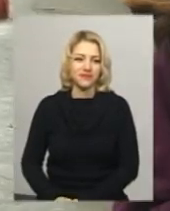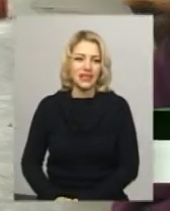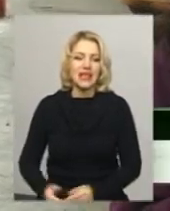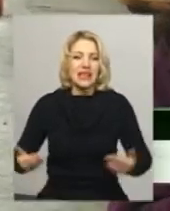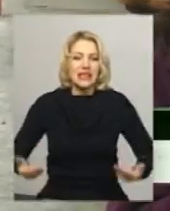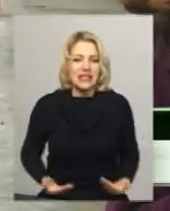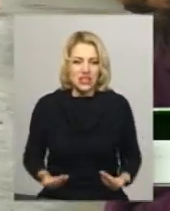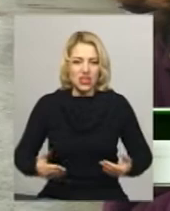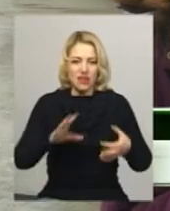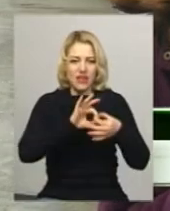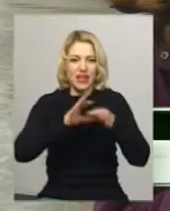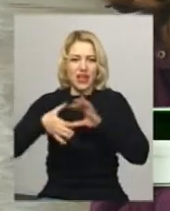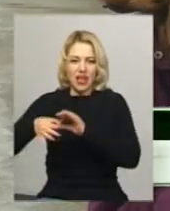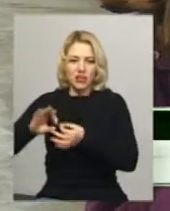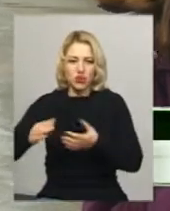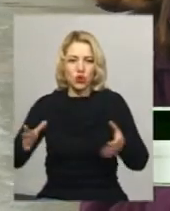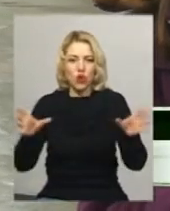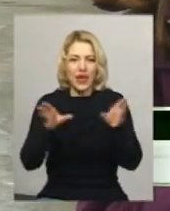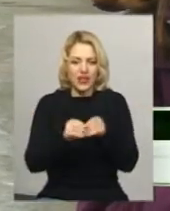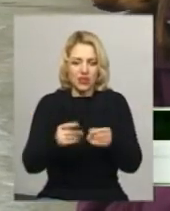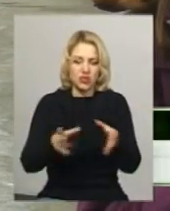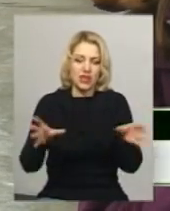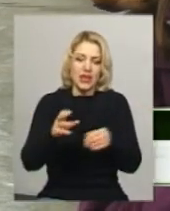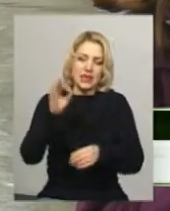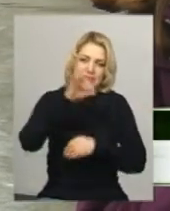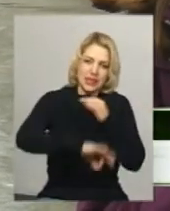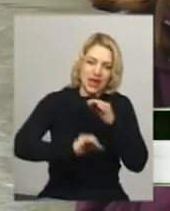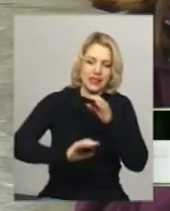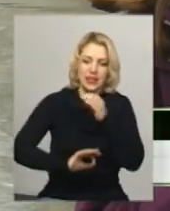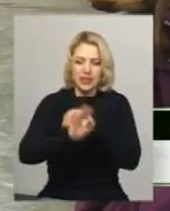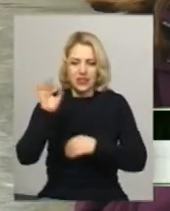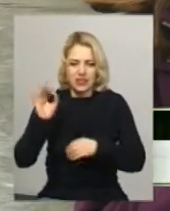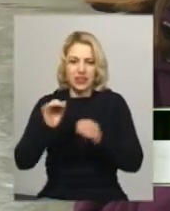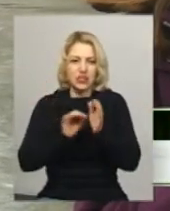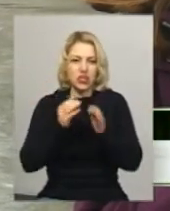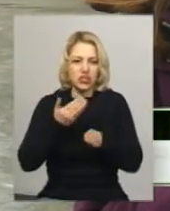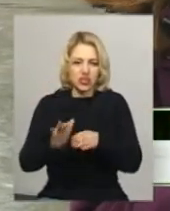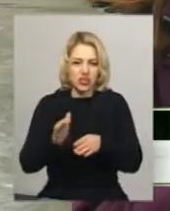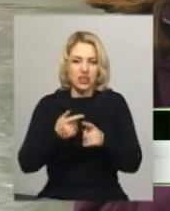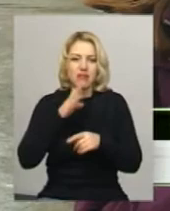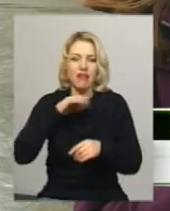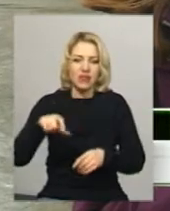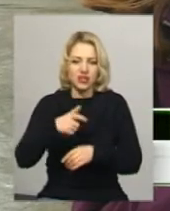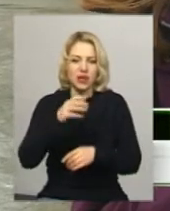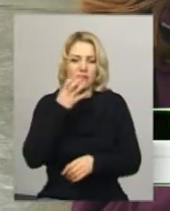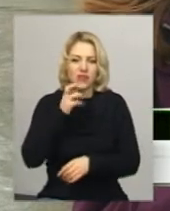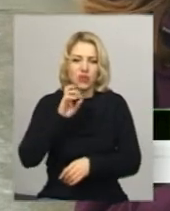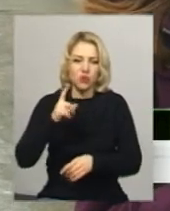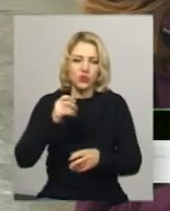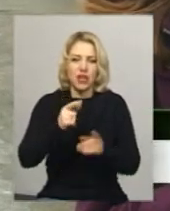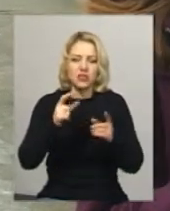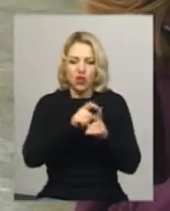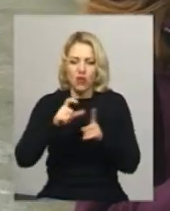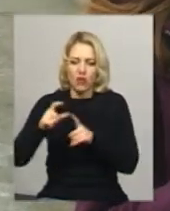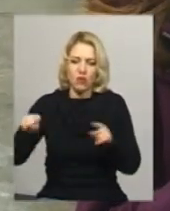Живий ланцюг єдності об'єднав західну та східну частину міста Хмельницького на березі річці Південний Буг. За словами організаторів,